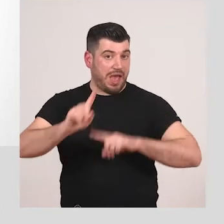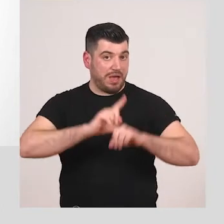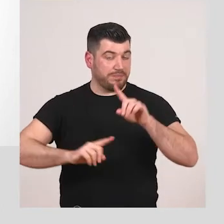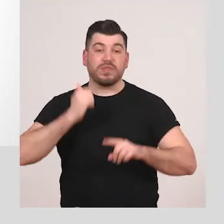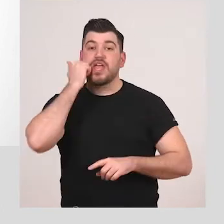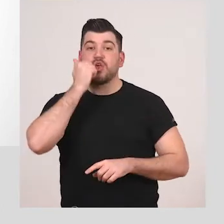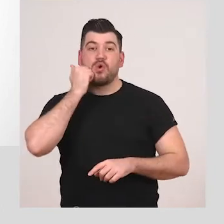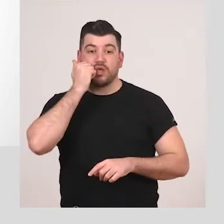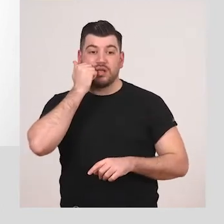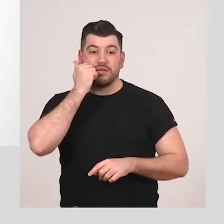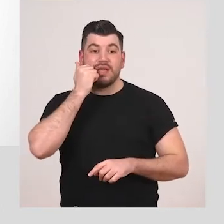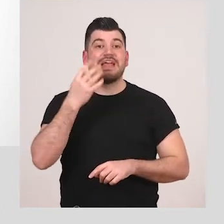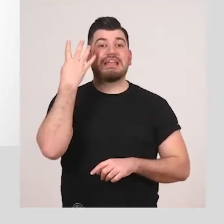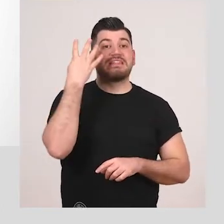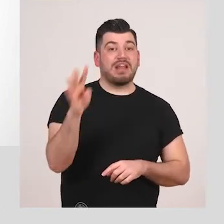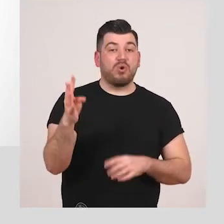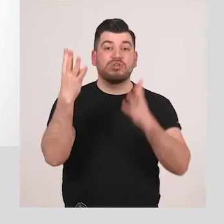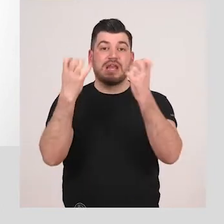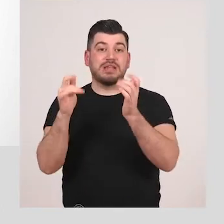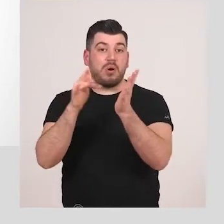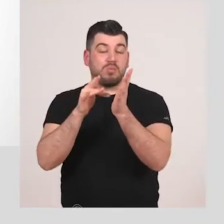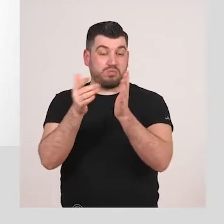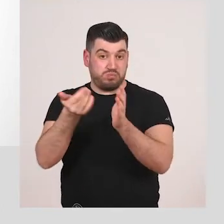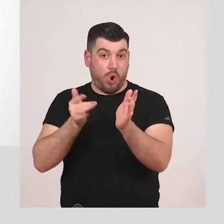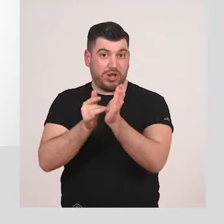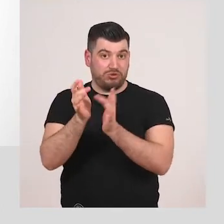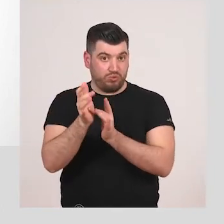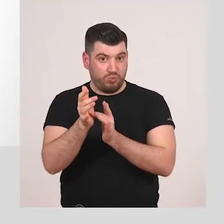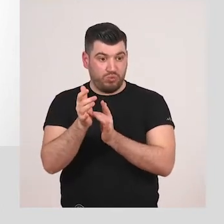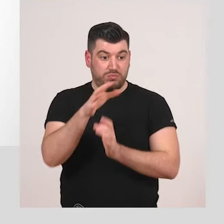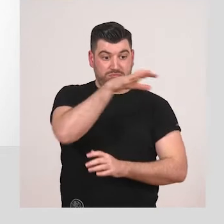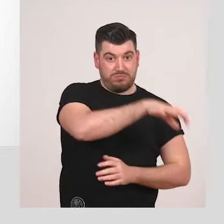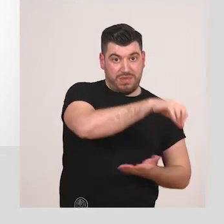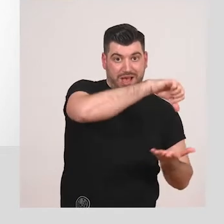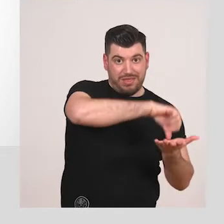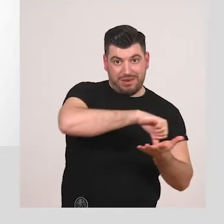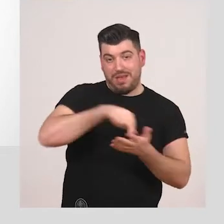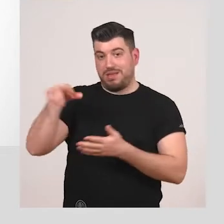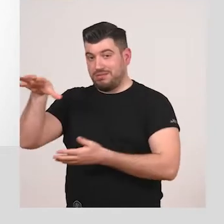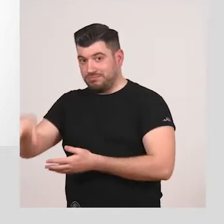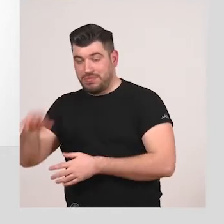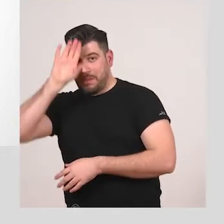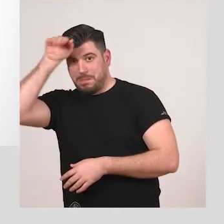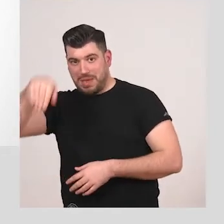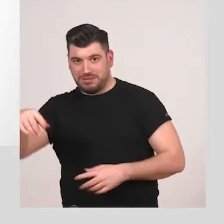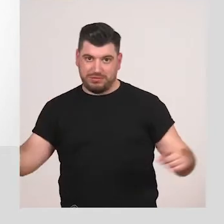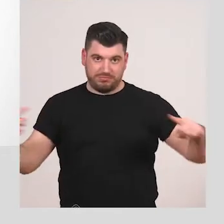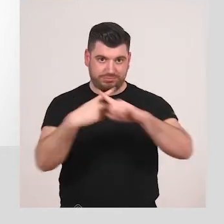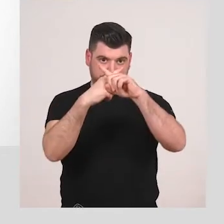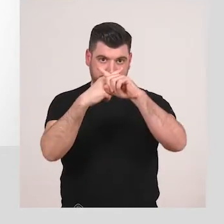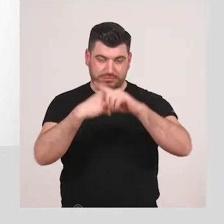το 490 π.Χ. μεταξύ Αθηναίων και Περσών.